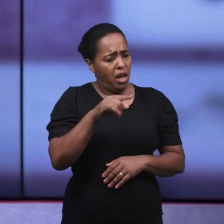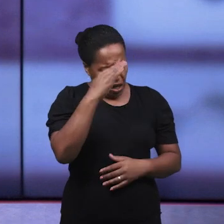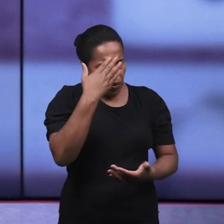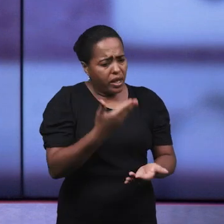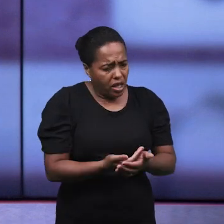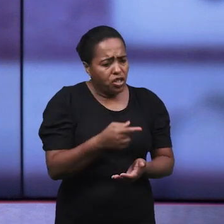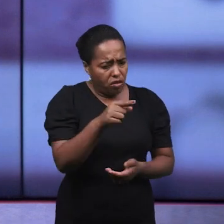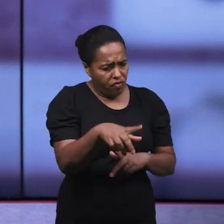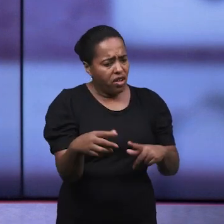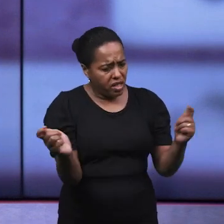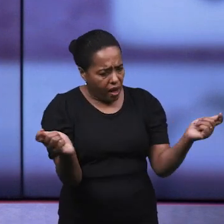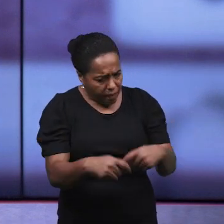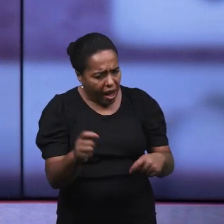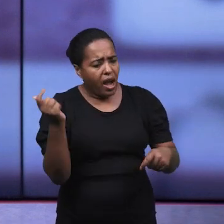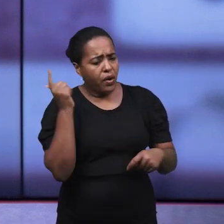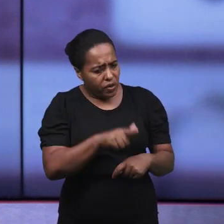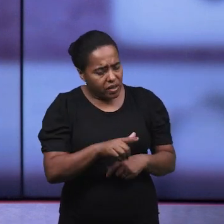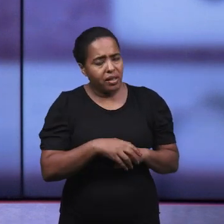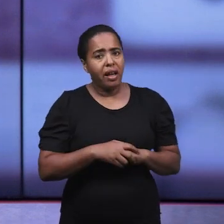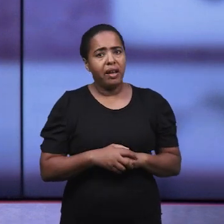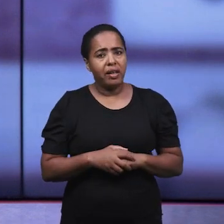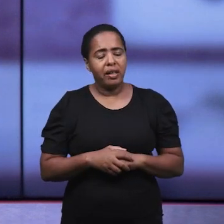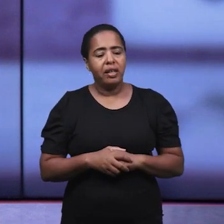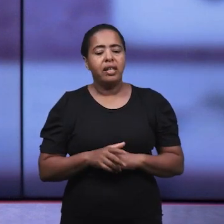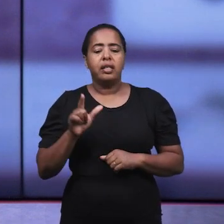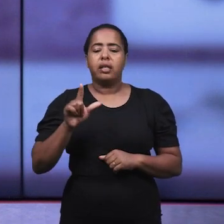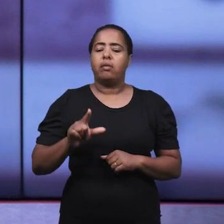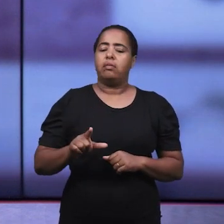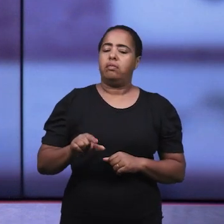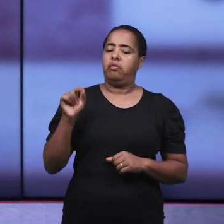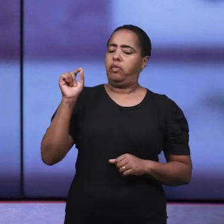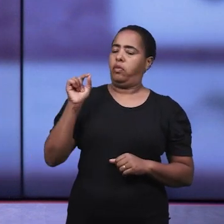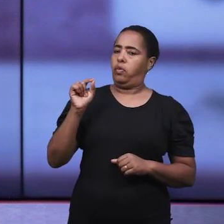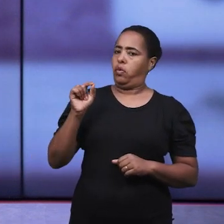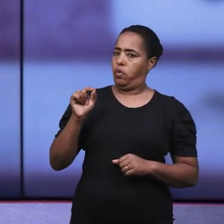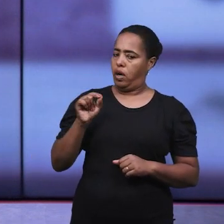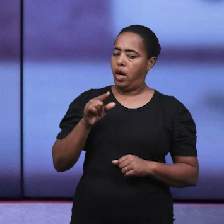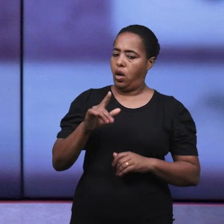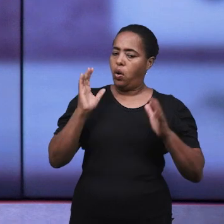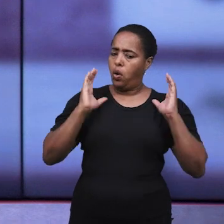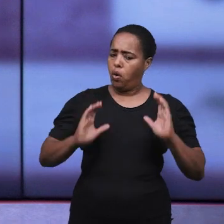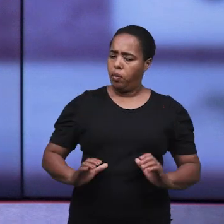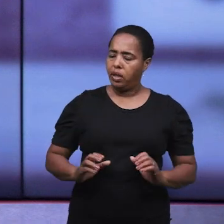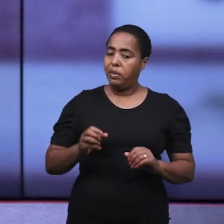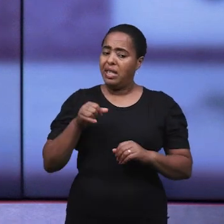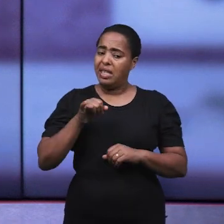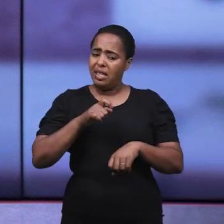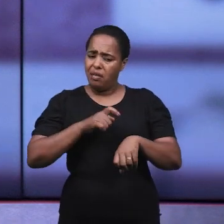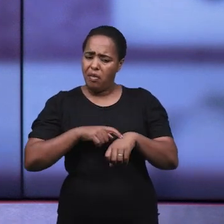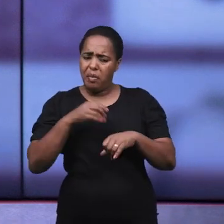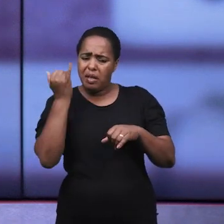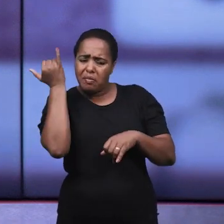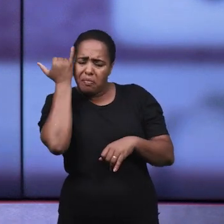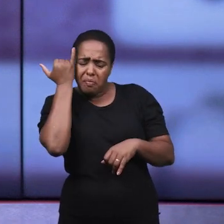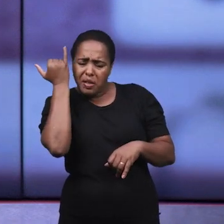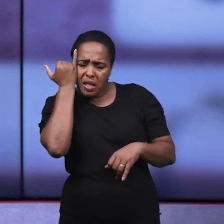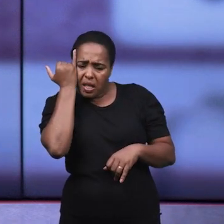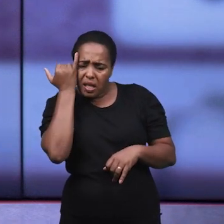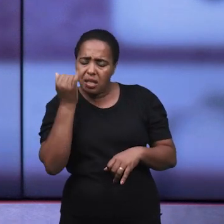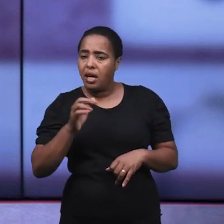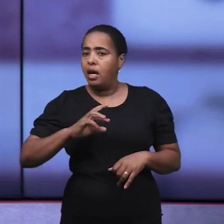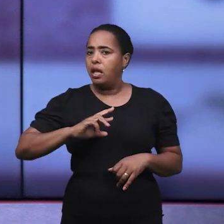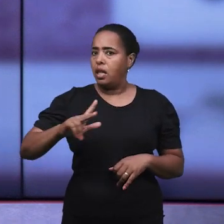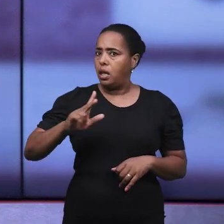comprendre plus dans la prochaine opportunité. Je crois que tu es capable. Regardez l'attitude des enfants.